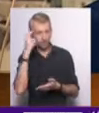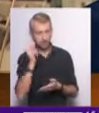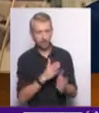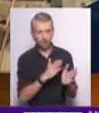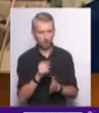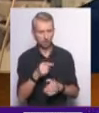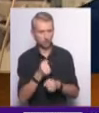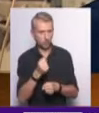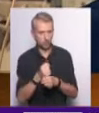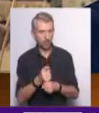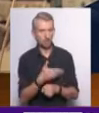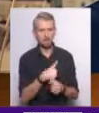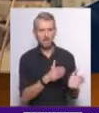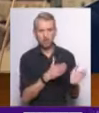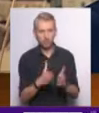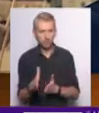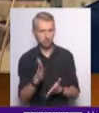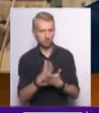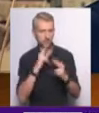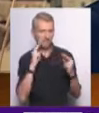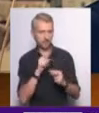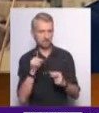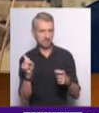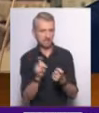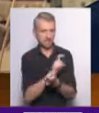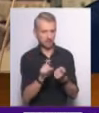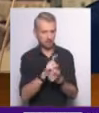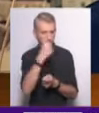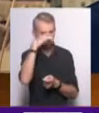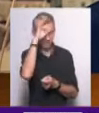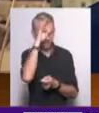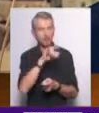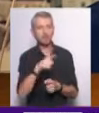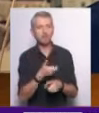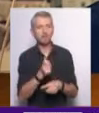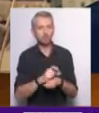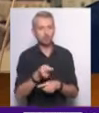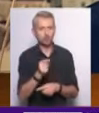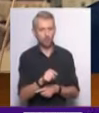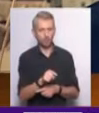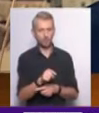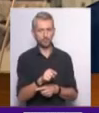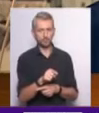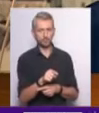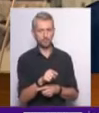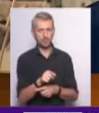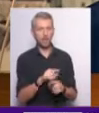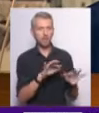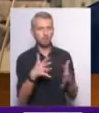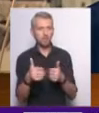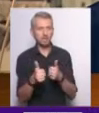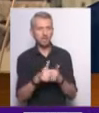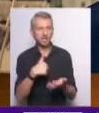це роблять. Ми регулярно стаємо свідками цих скандалів поліції. І навіть більше того, події під